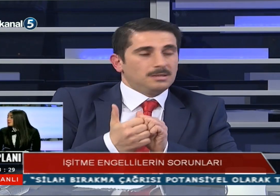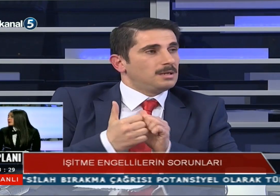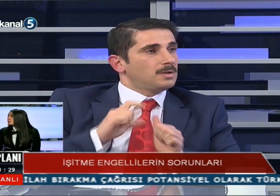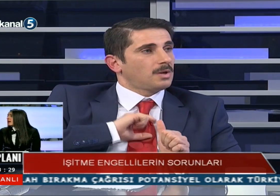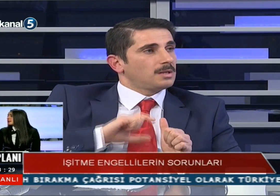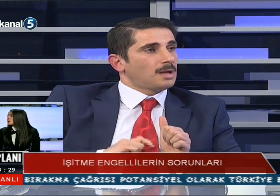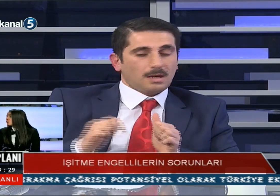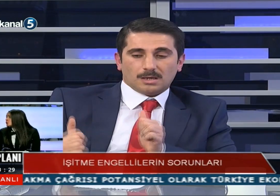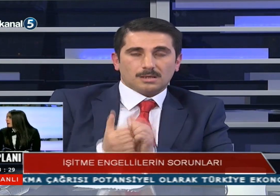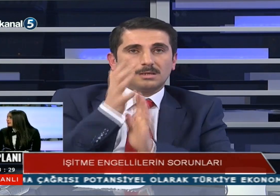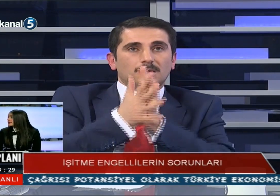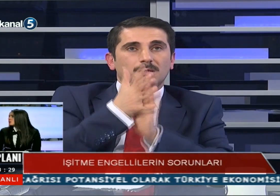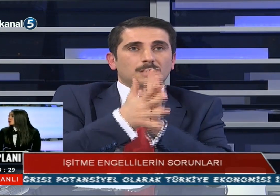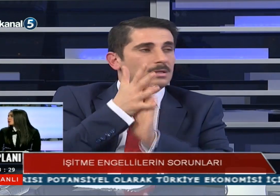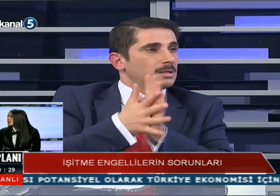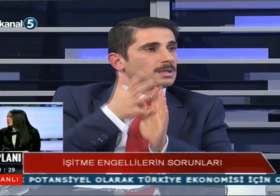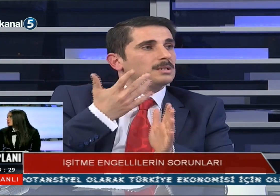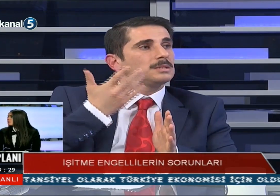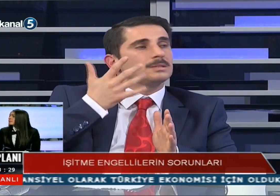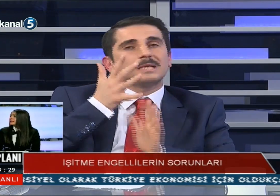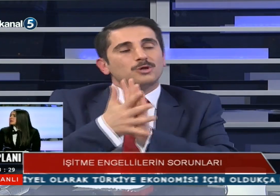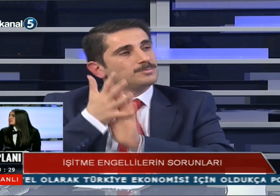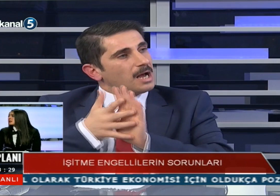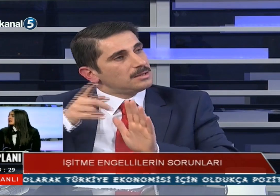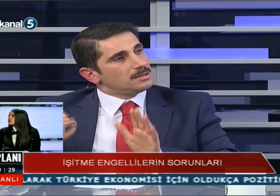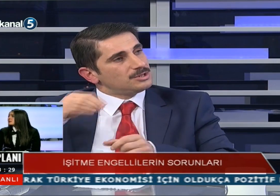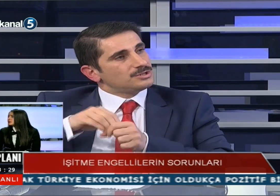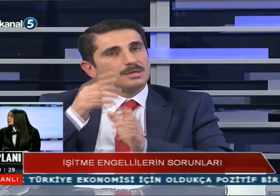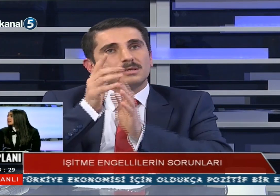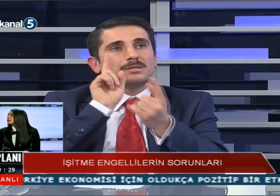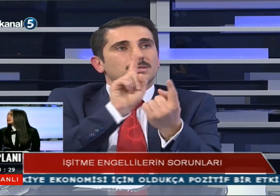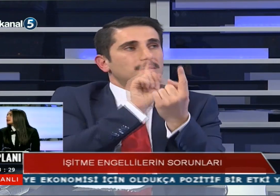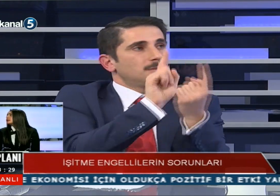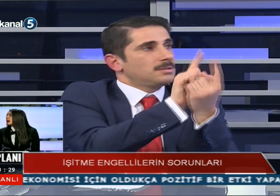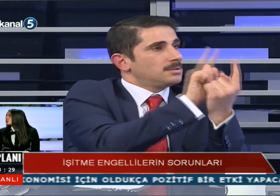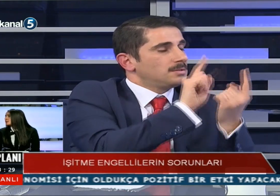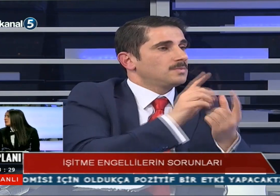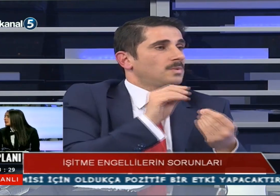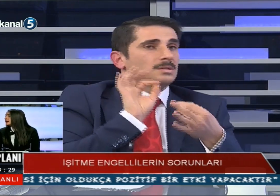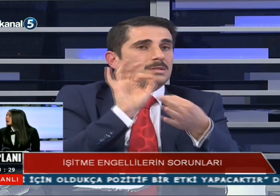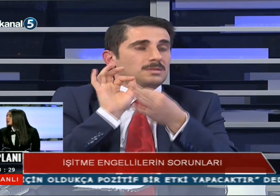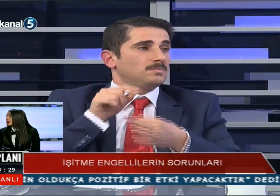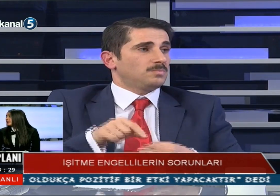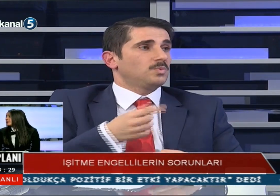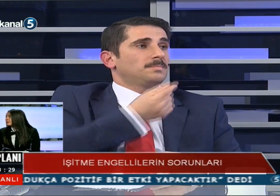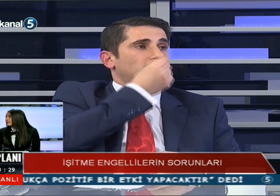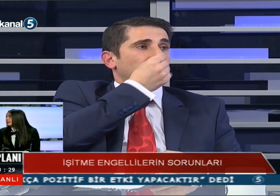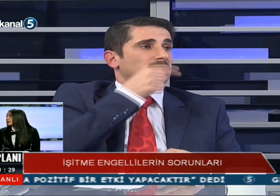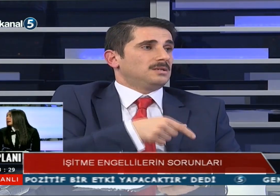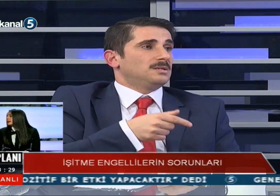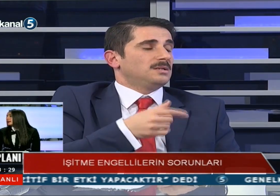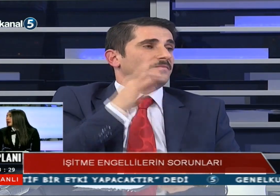Cümle kurmakta, konuşmakta zorluk çekiyorum. Benim yanımda danışmanımın, tercümanımın işaret dili